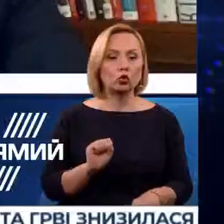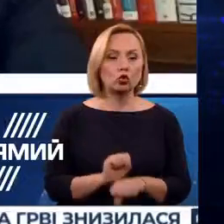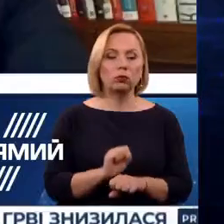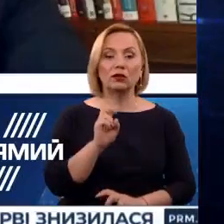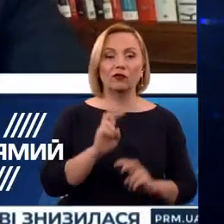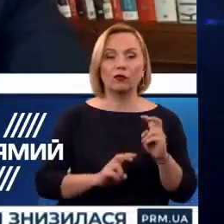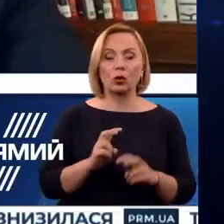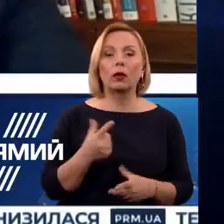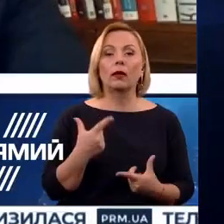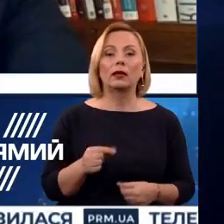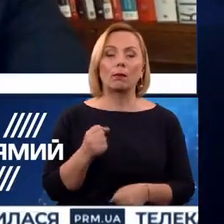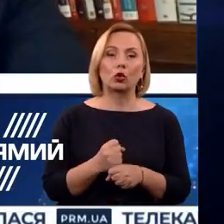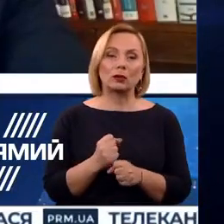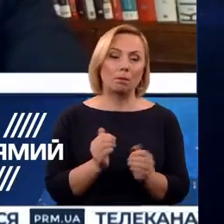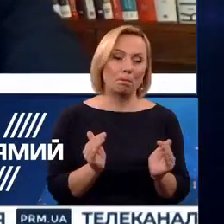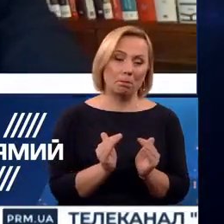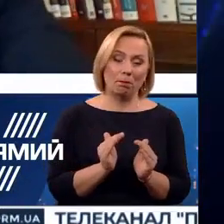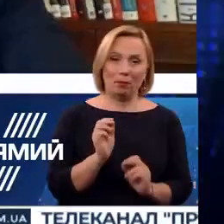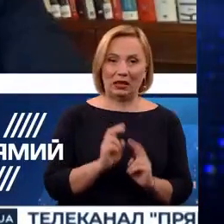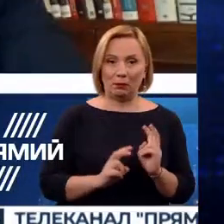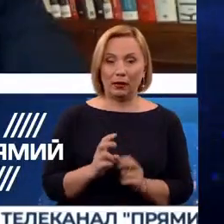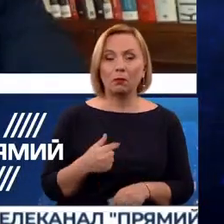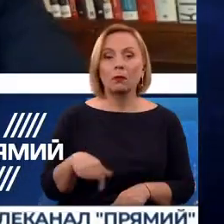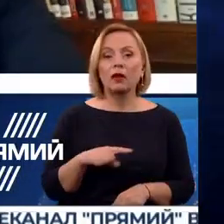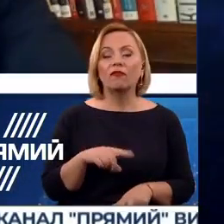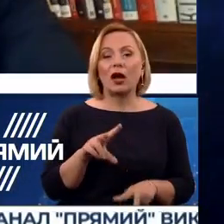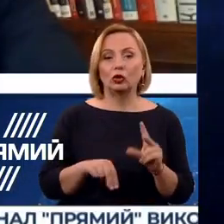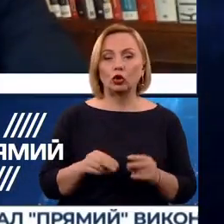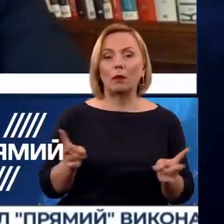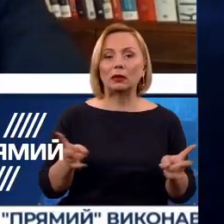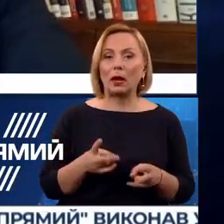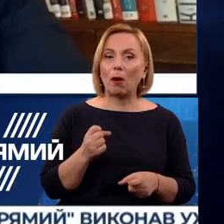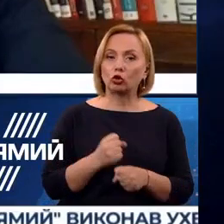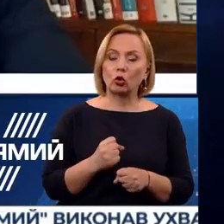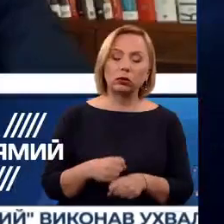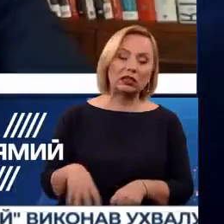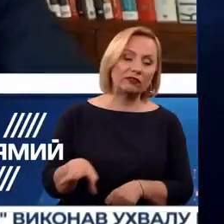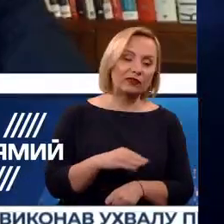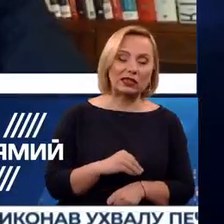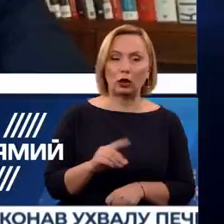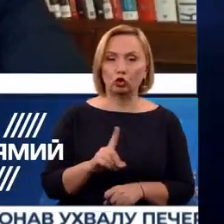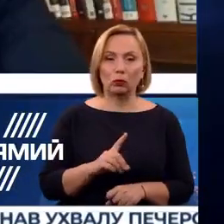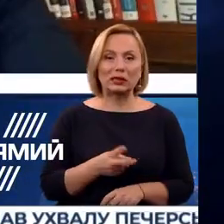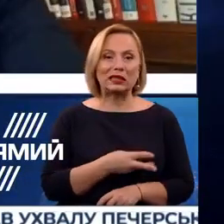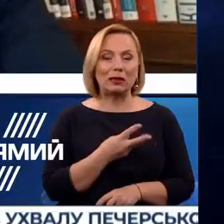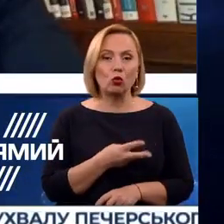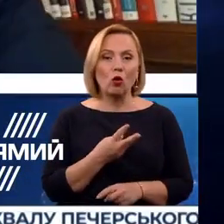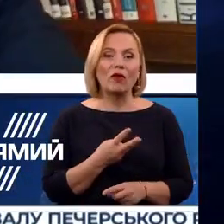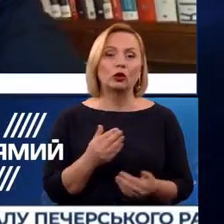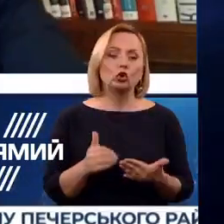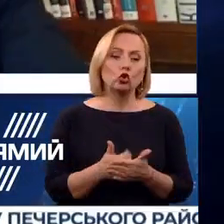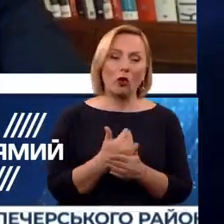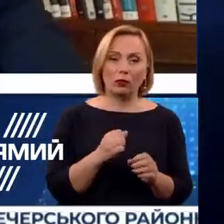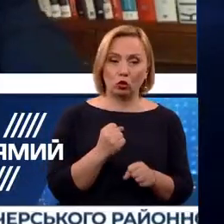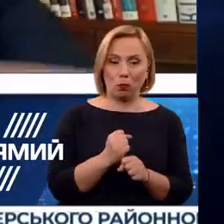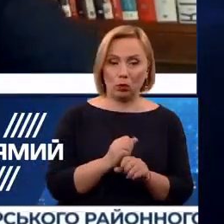де працюють невеликі підприємства. Ми вважаємо, що треба зробити все для того, щоб стимулювати створення нових робочих місць.